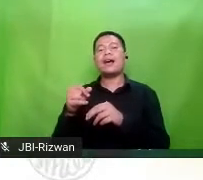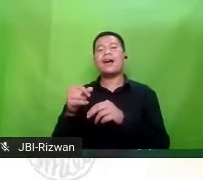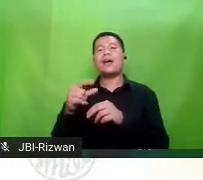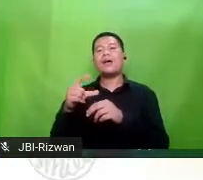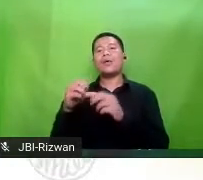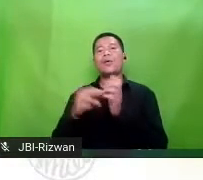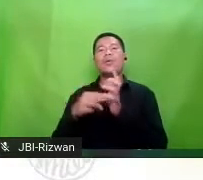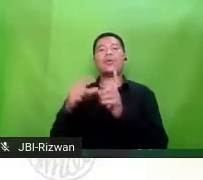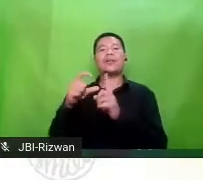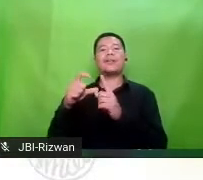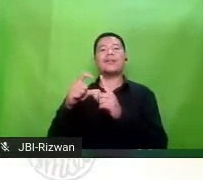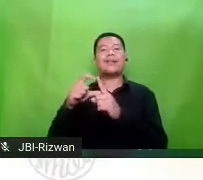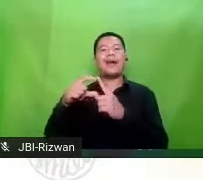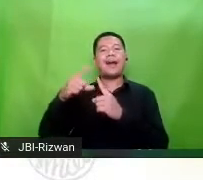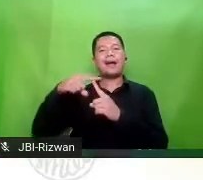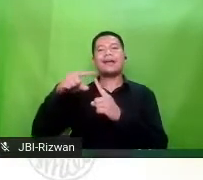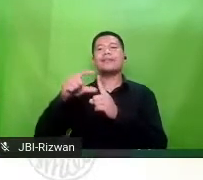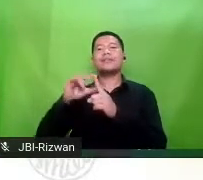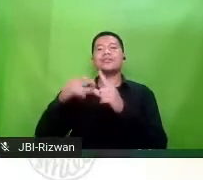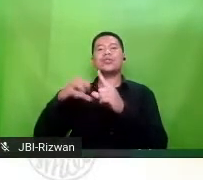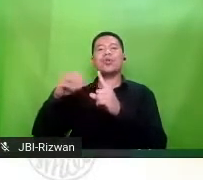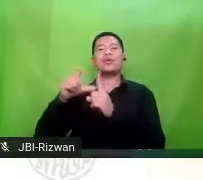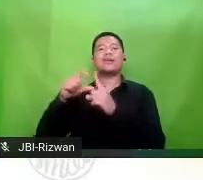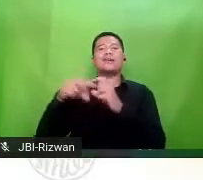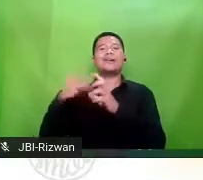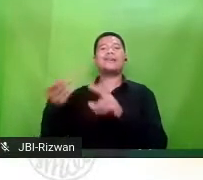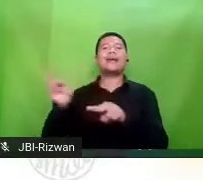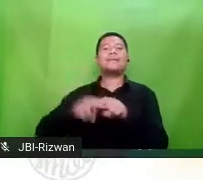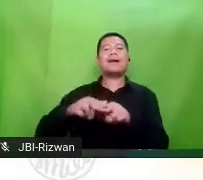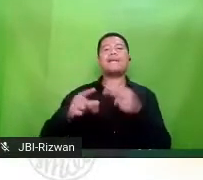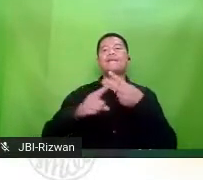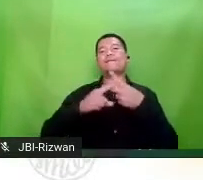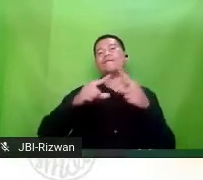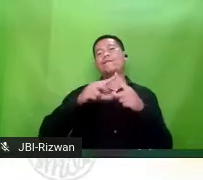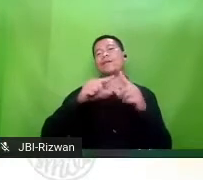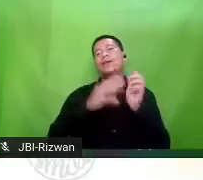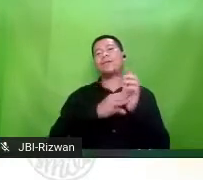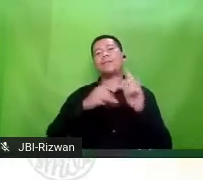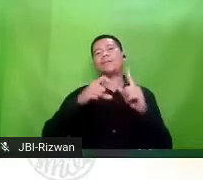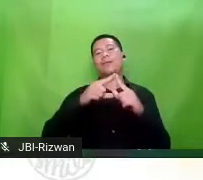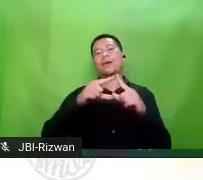terapi farmakologi. Ya, slide berikutnya.